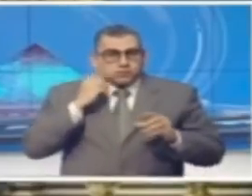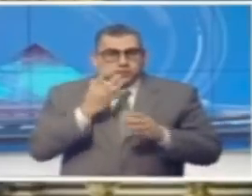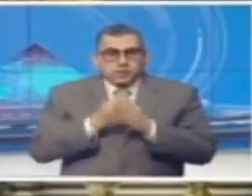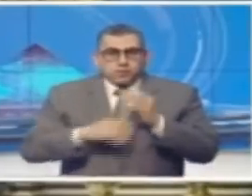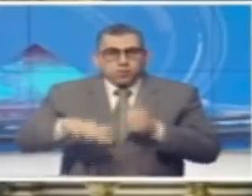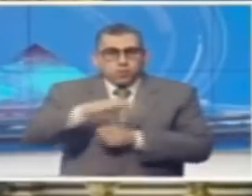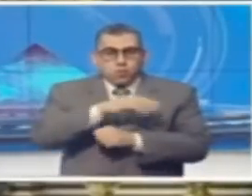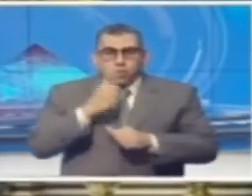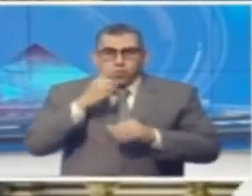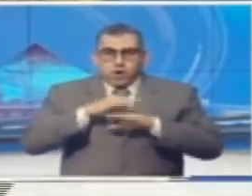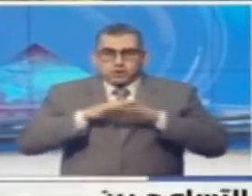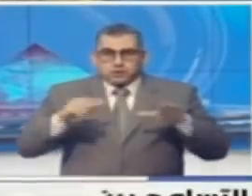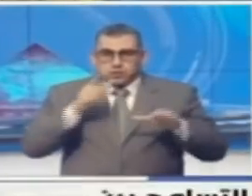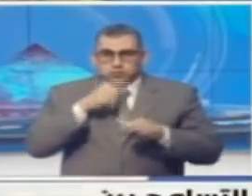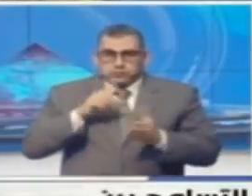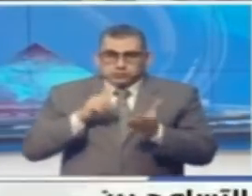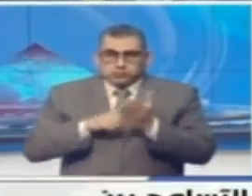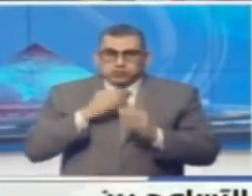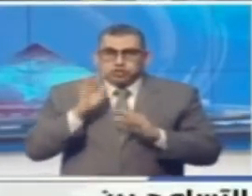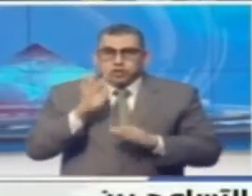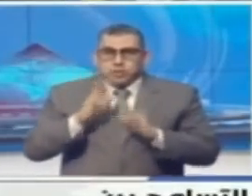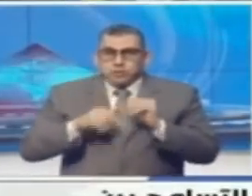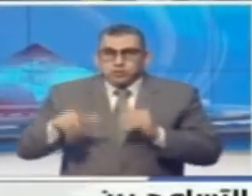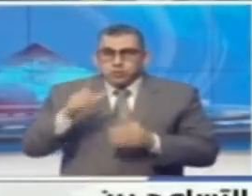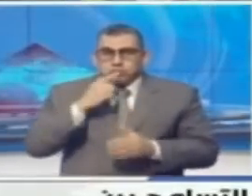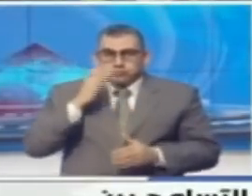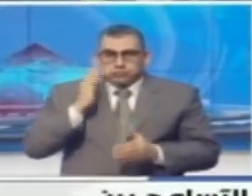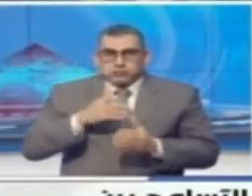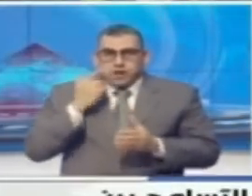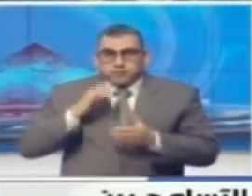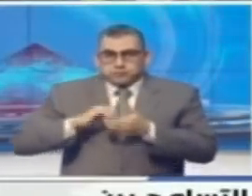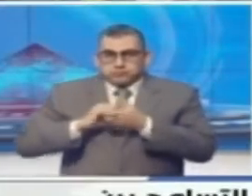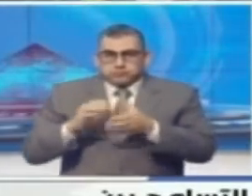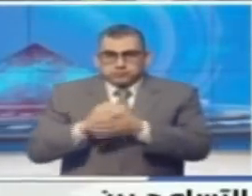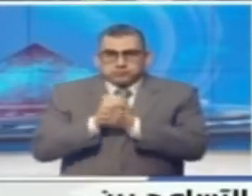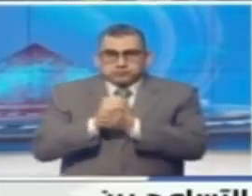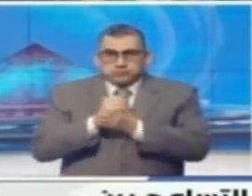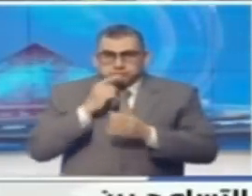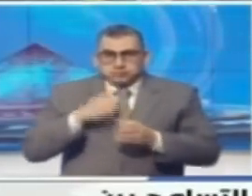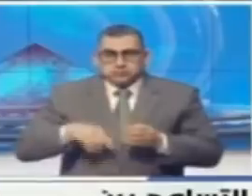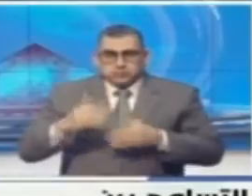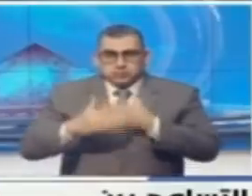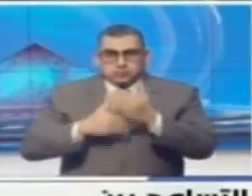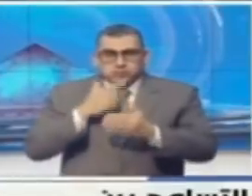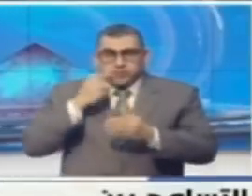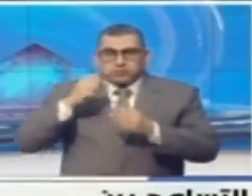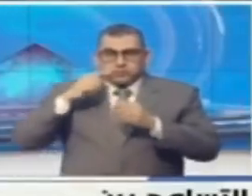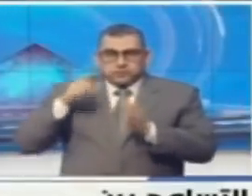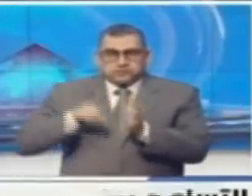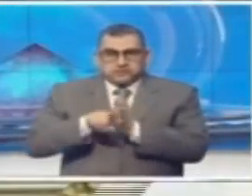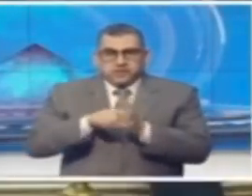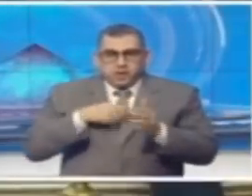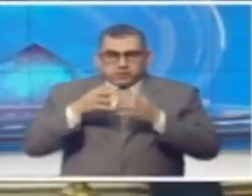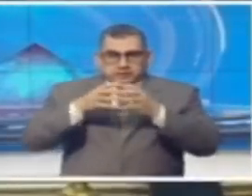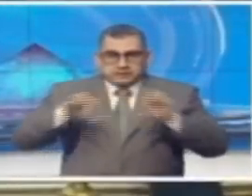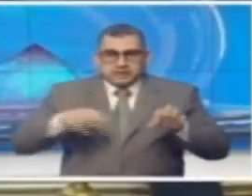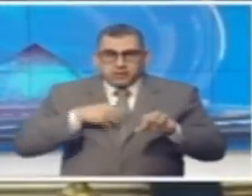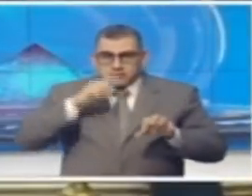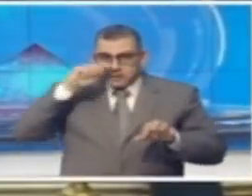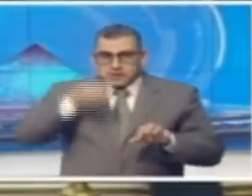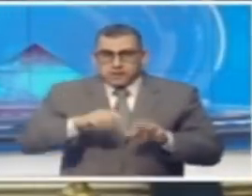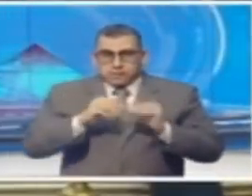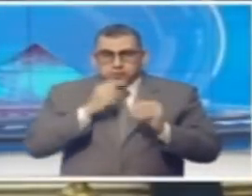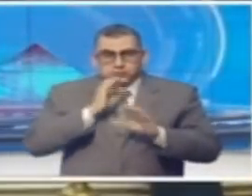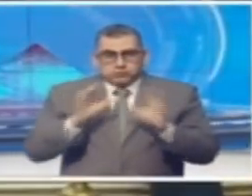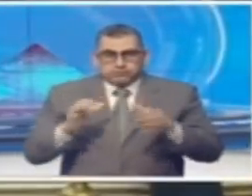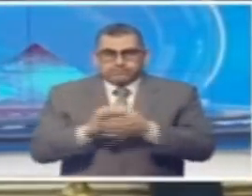كافة، وشدد على أن الشعب المصري تمكن عبر تمسكه بوحدته من إجهاض مخططات تفتيت نسيج المجتمع